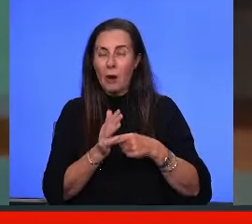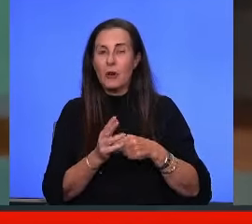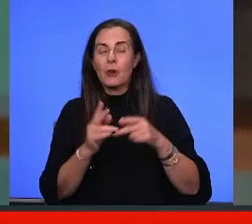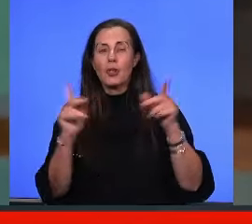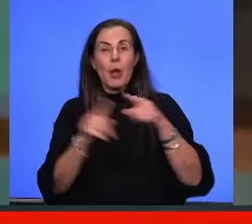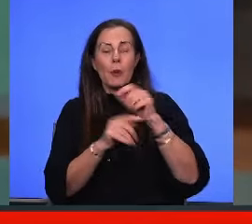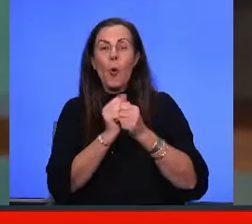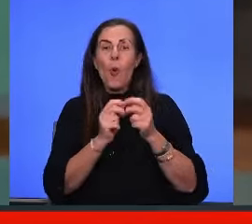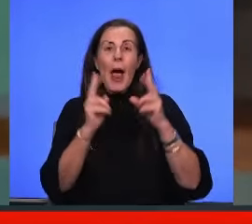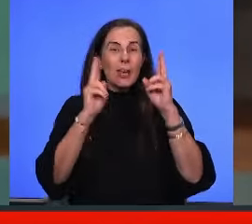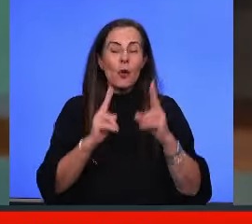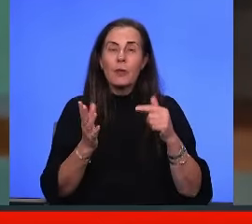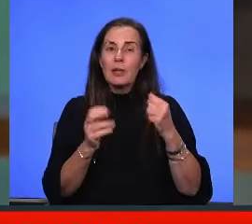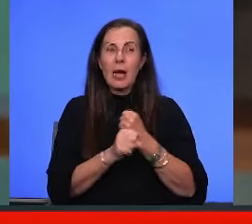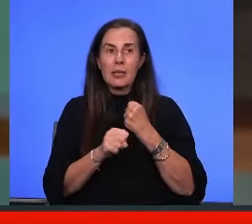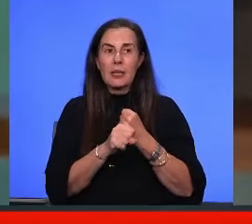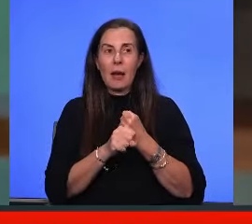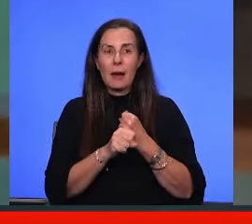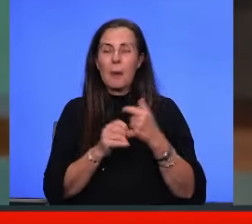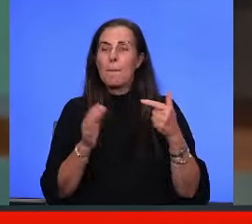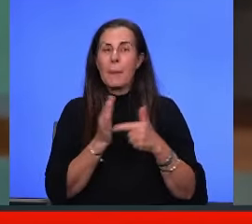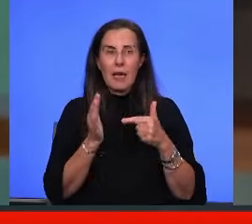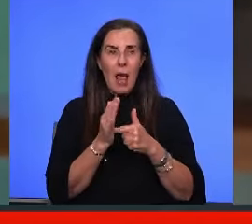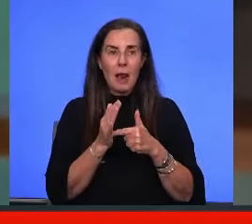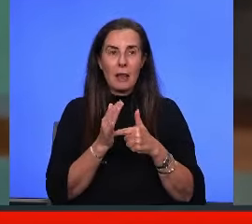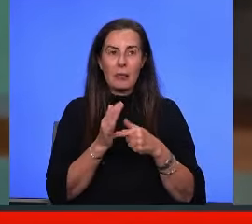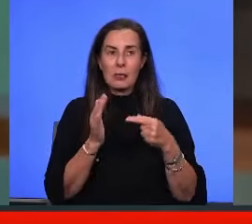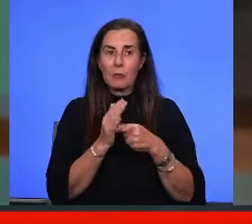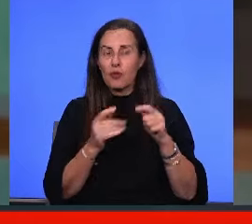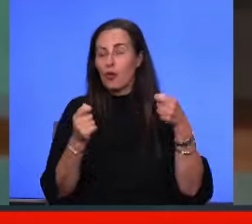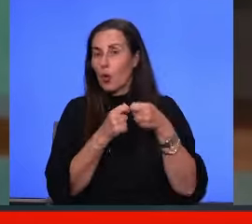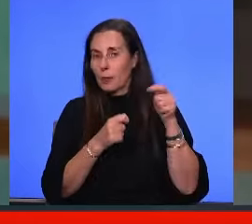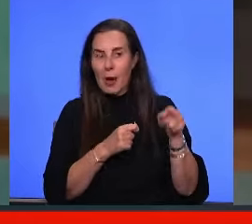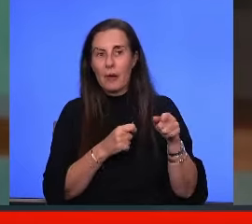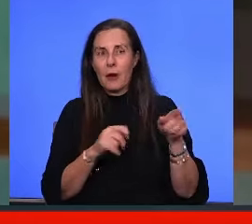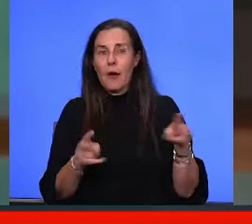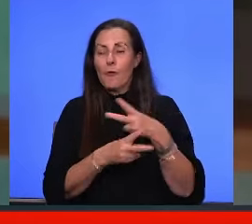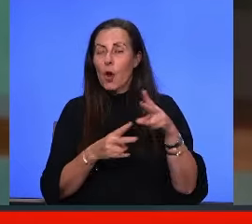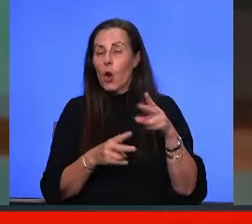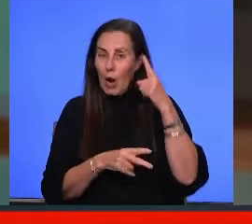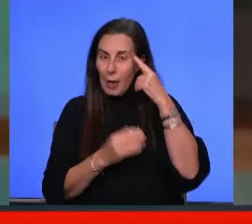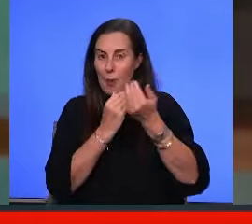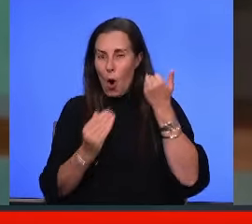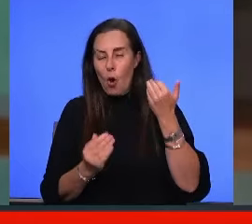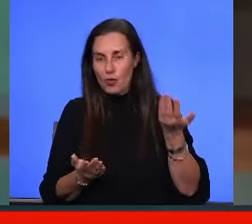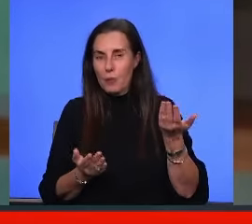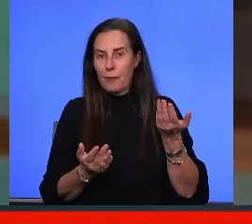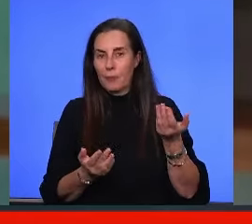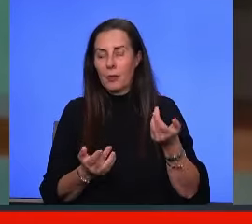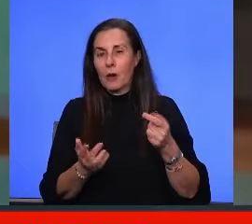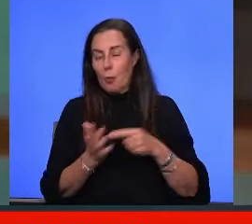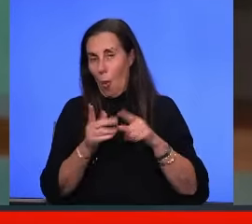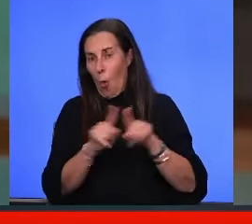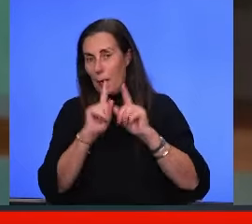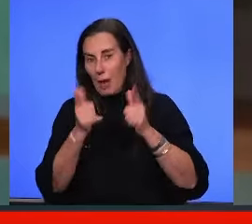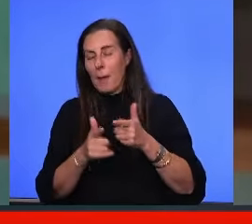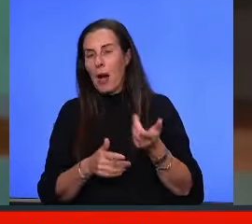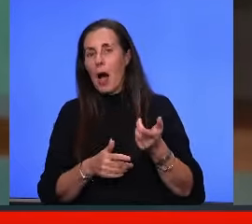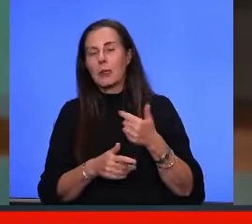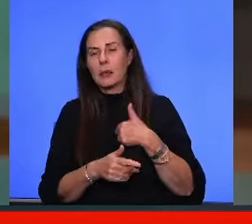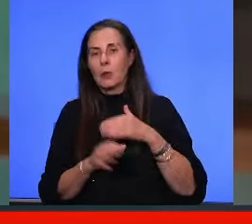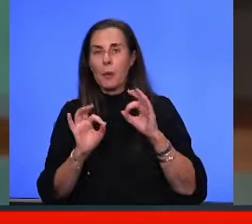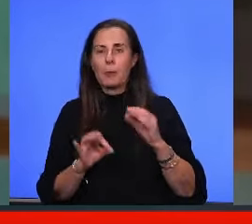או העיכוב נעשה בגלל סיבות שלא היו תלויות בה והיא לא יכולה לצפות אותם, לכאורה המלחמה, אז לכאורה אנחנו